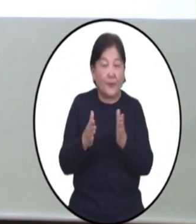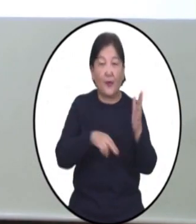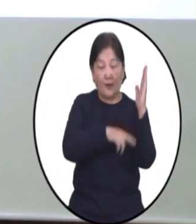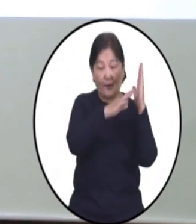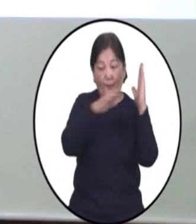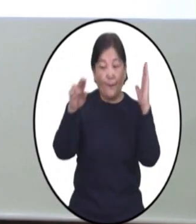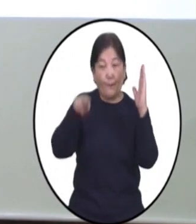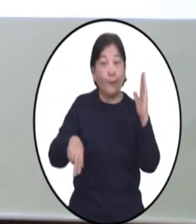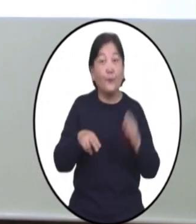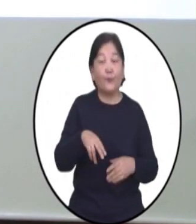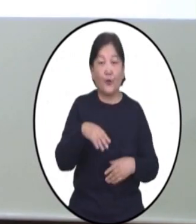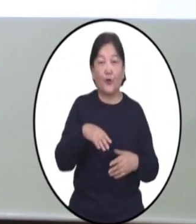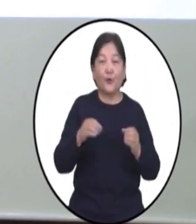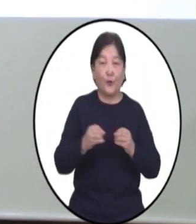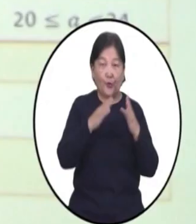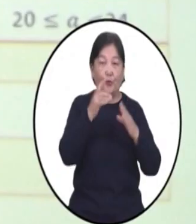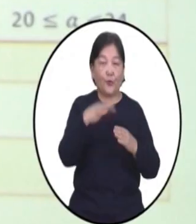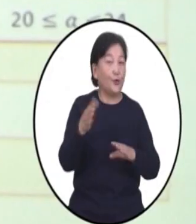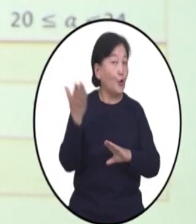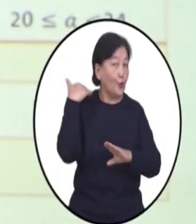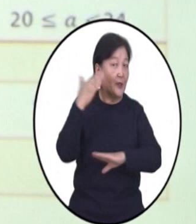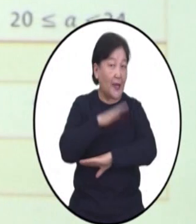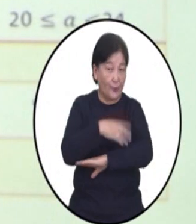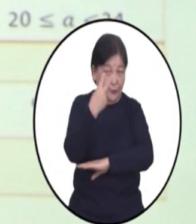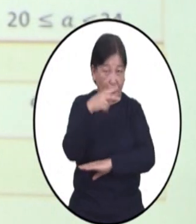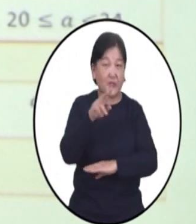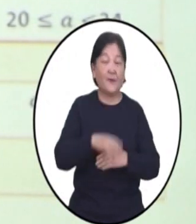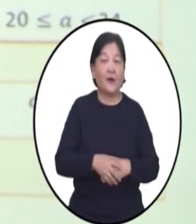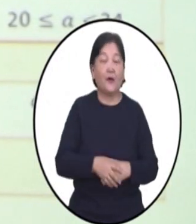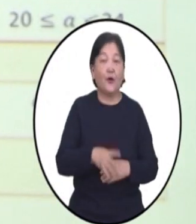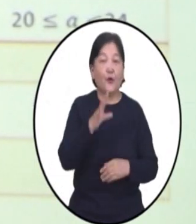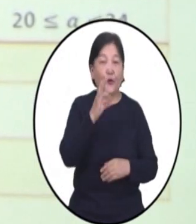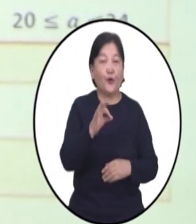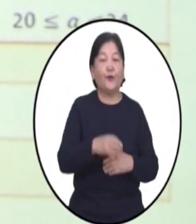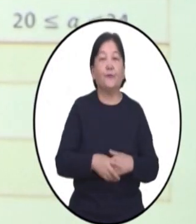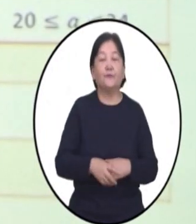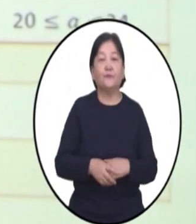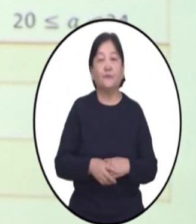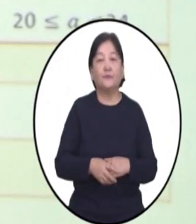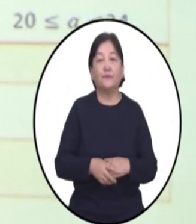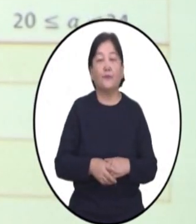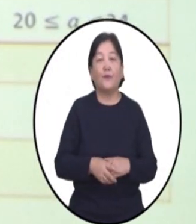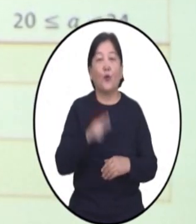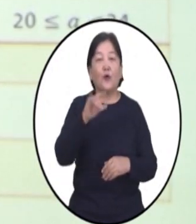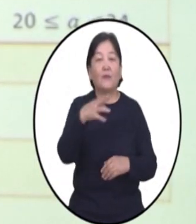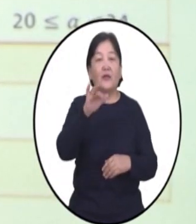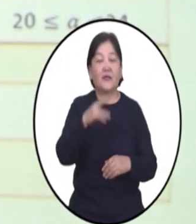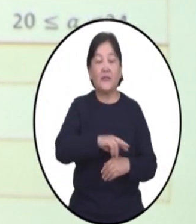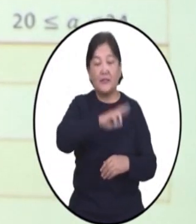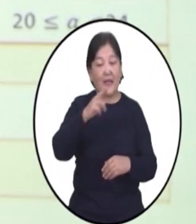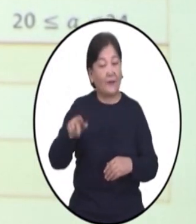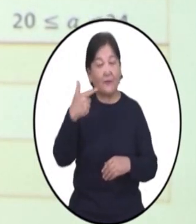бүхэн үзтсэн байгаа учраас сэргэн сануулгах үднээс за 0 байх нь байна. За, дараагийнх нь хоригдлогдсон давтамж гэхээр 8-аас